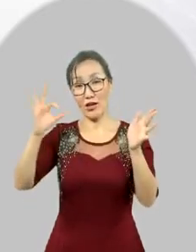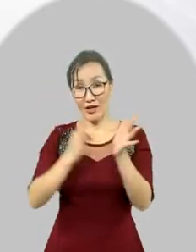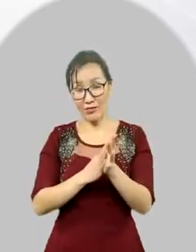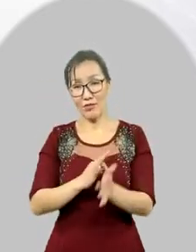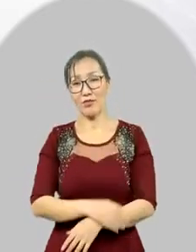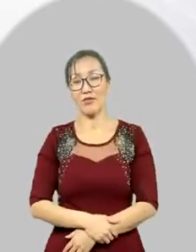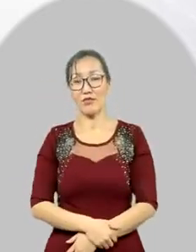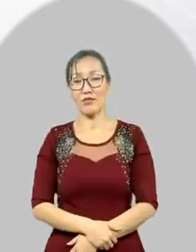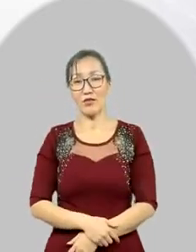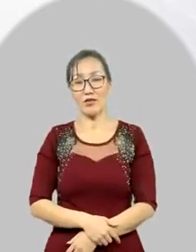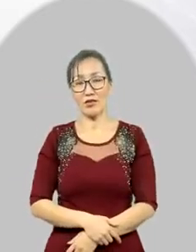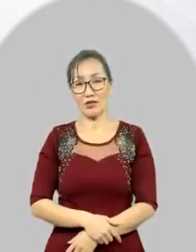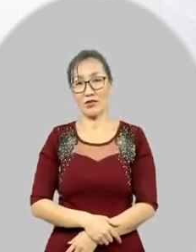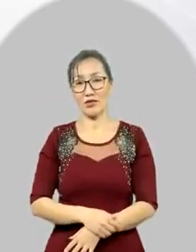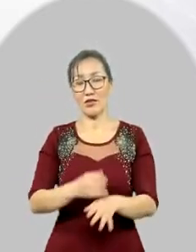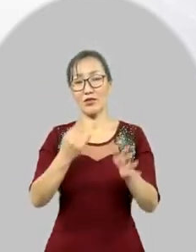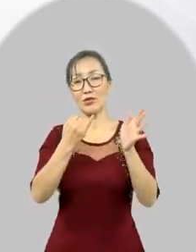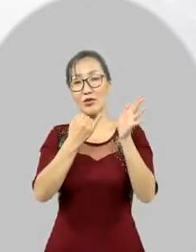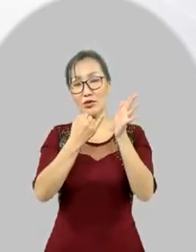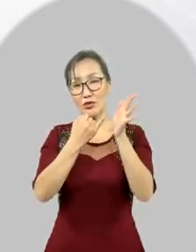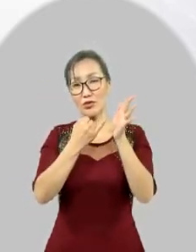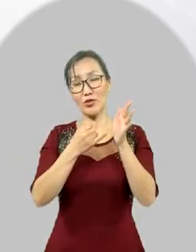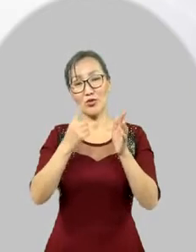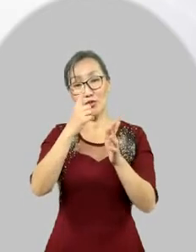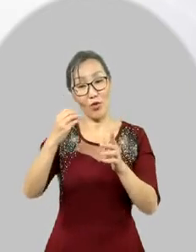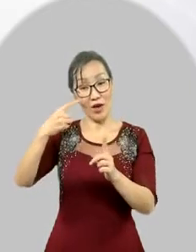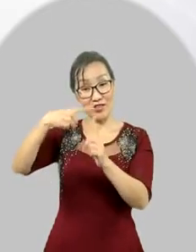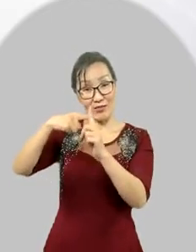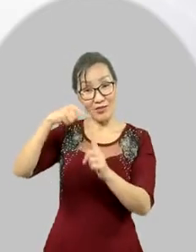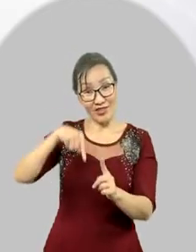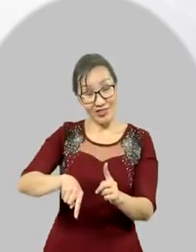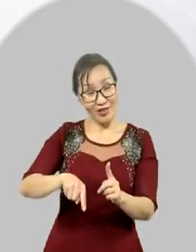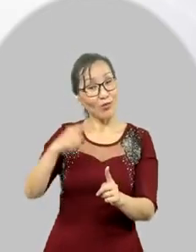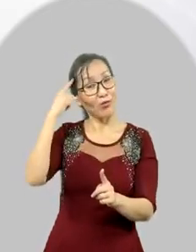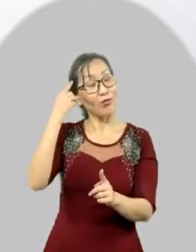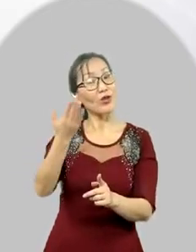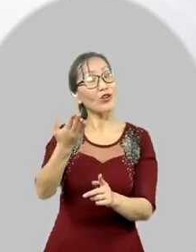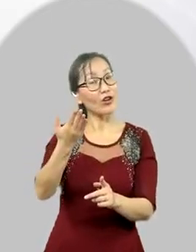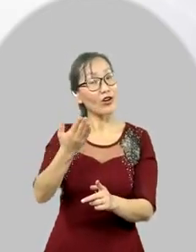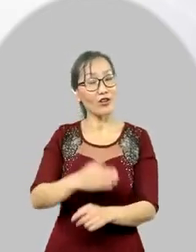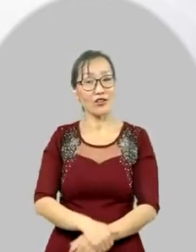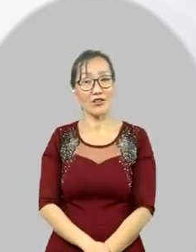5918, 100-ийн орн 9 болсон байна. Одоо 100-аар ихсэх гэхээр яг үлээ бодоорой.